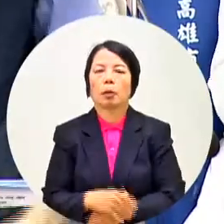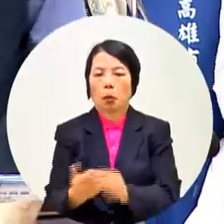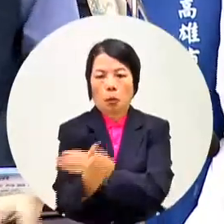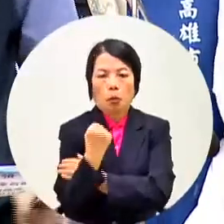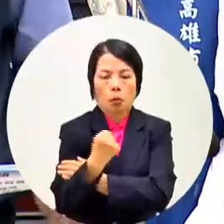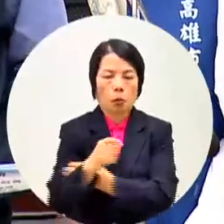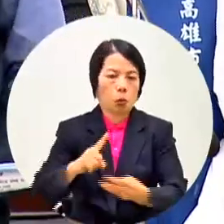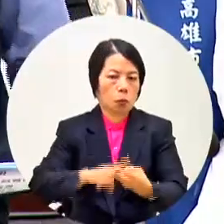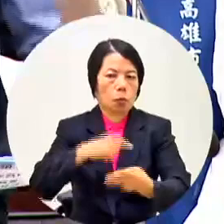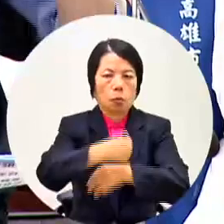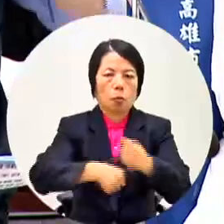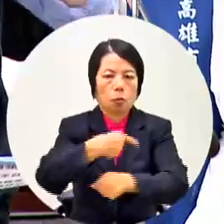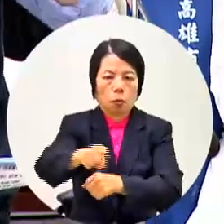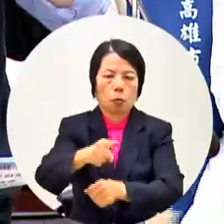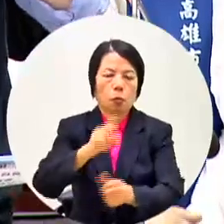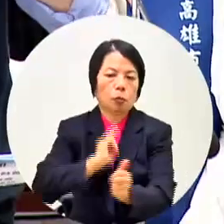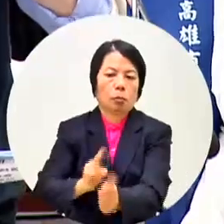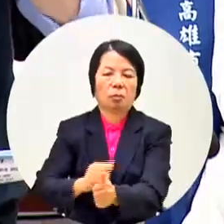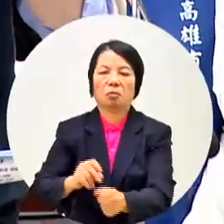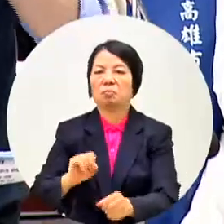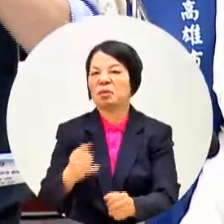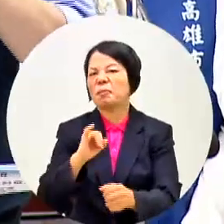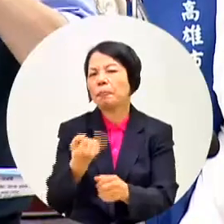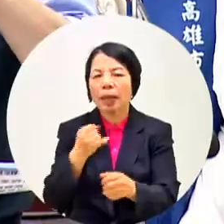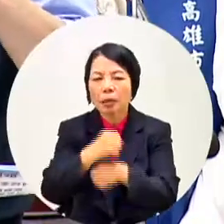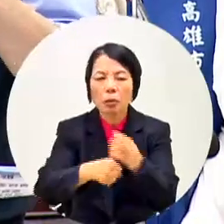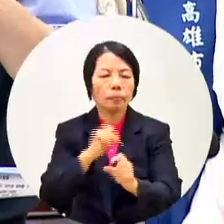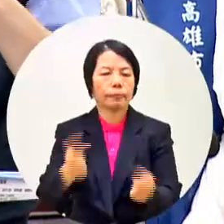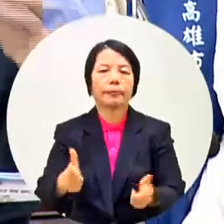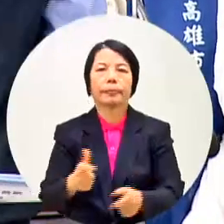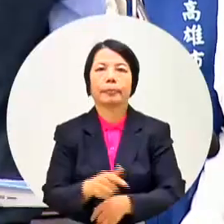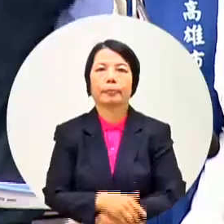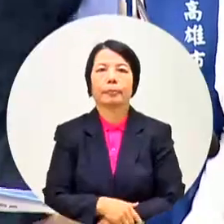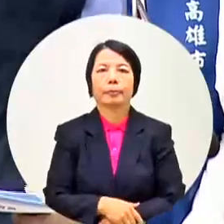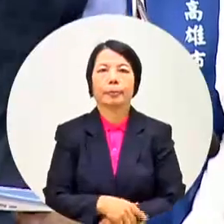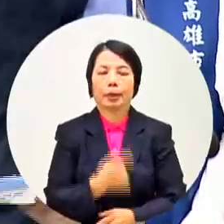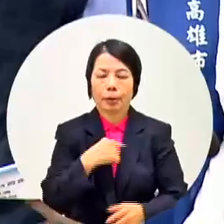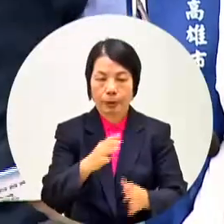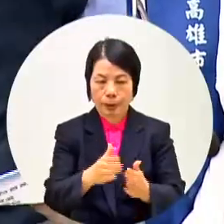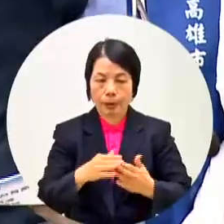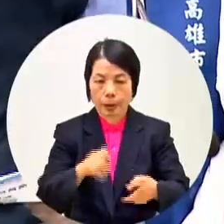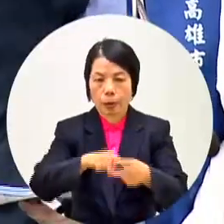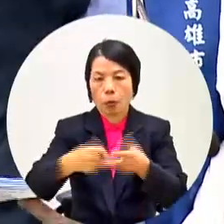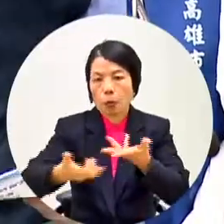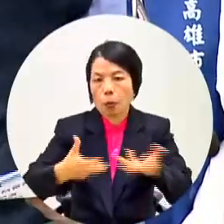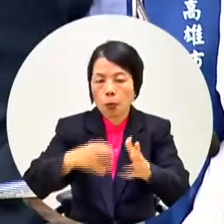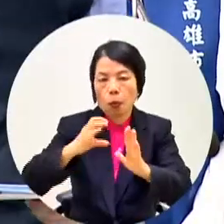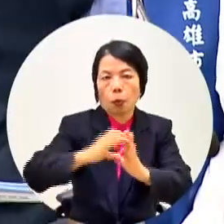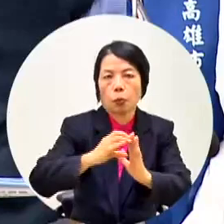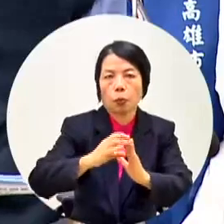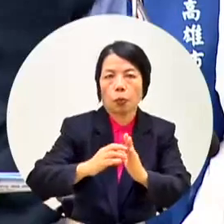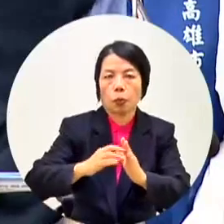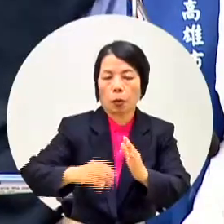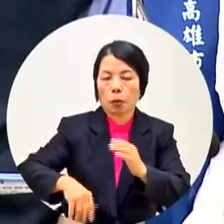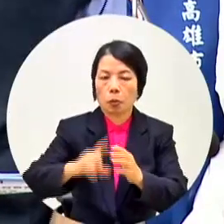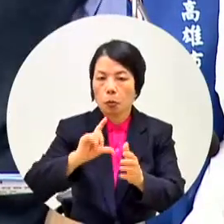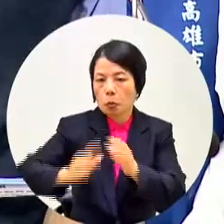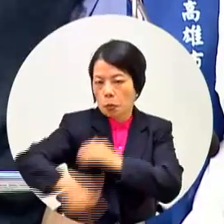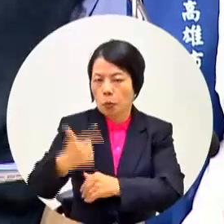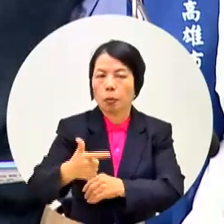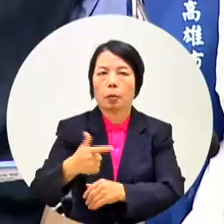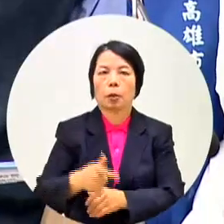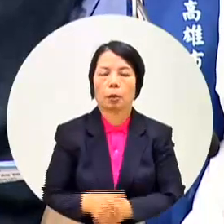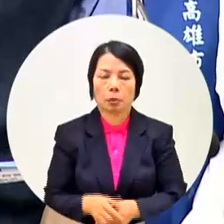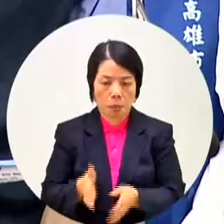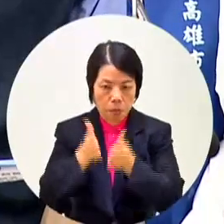动的。 我知道，我也请我们公务局吴局长这边尽快尽速啊，要针对管线的部分，要跟议